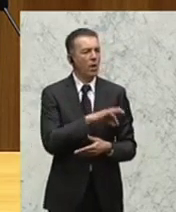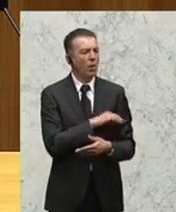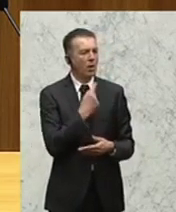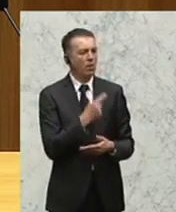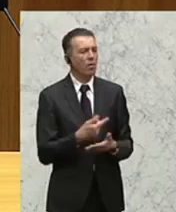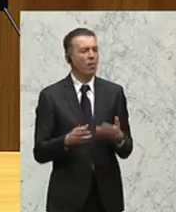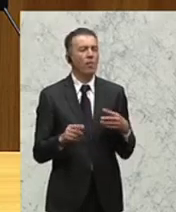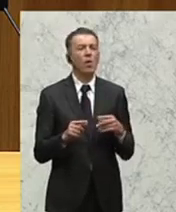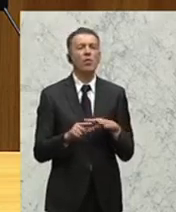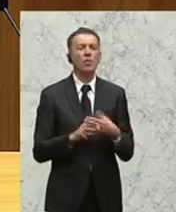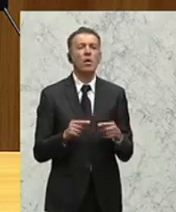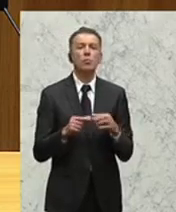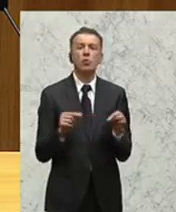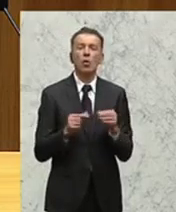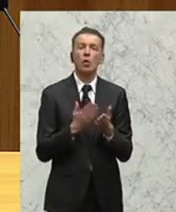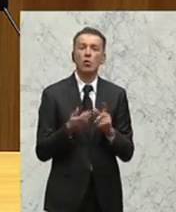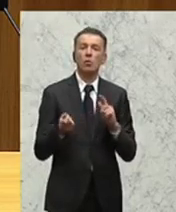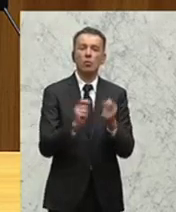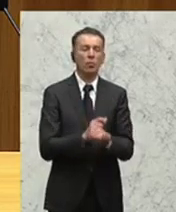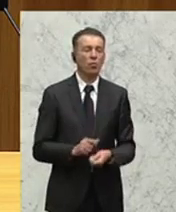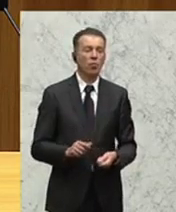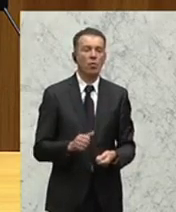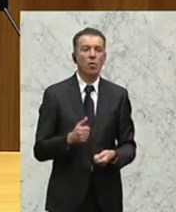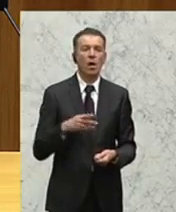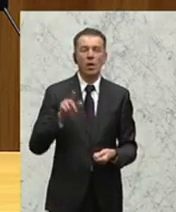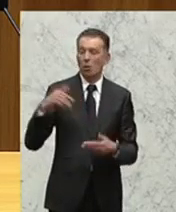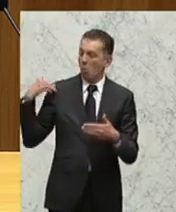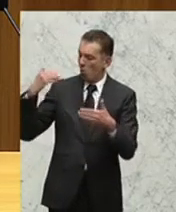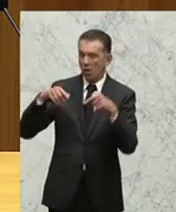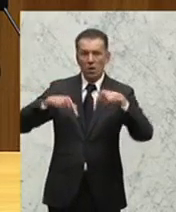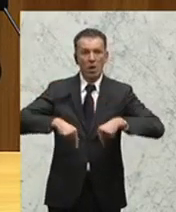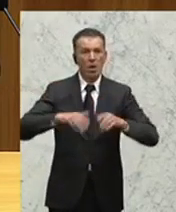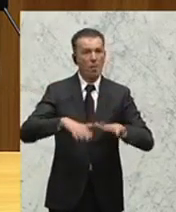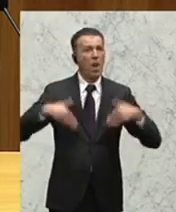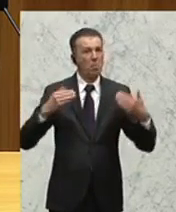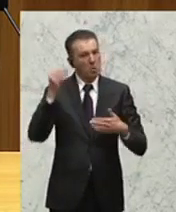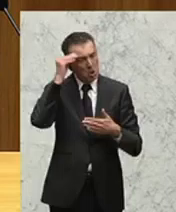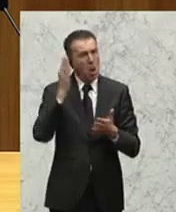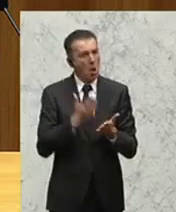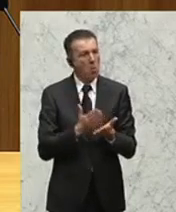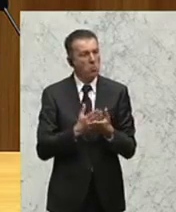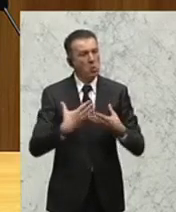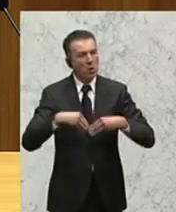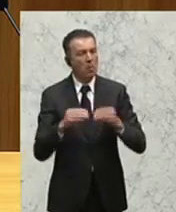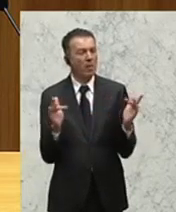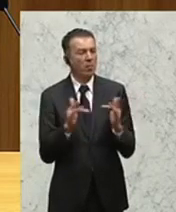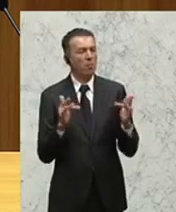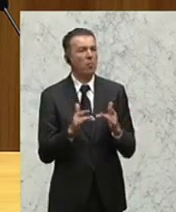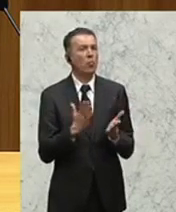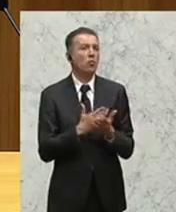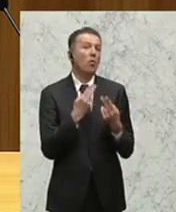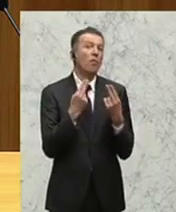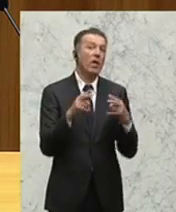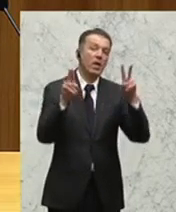gesagt, was hat das dem Stronach schon bewegt? Na, für die paar Monate, die wir in diesem Haus sind, glaube ich, gemeinsam mit der Opposition schon